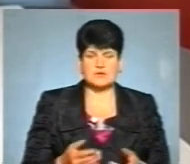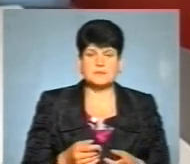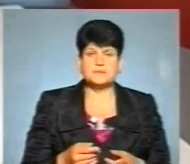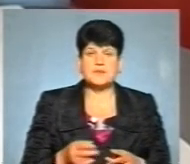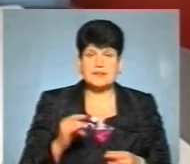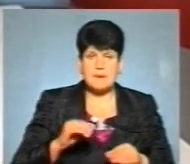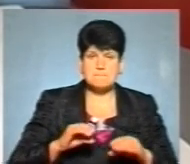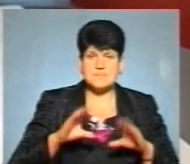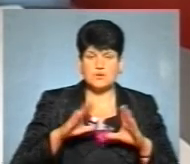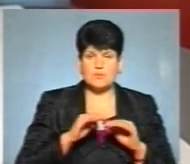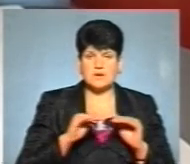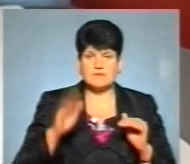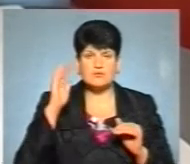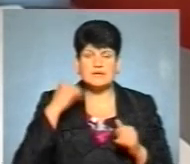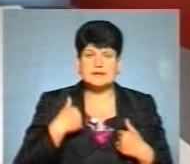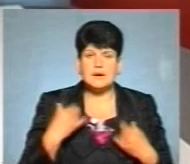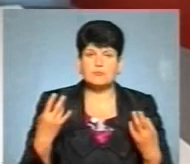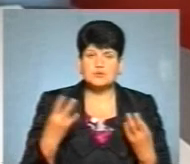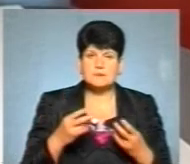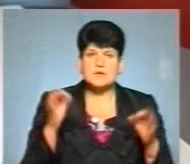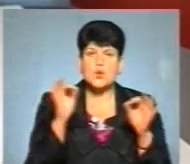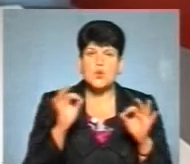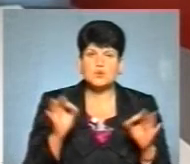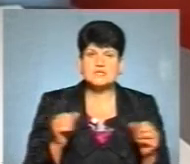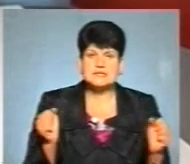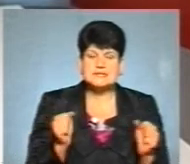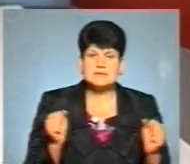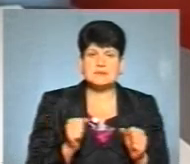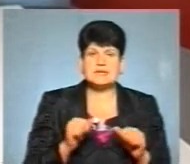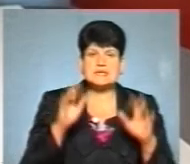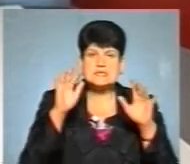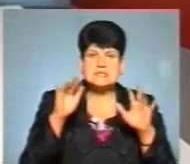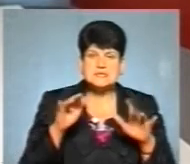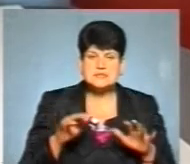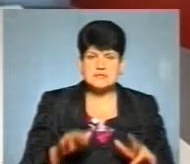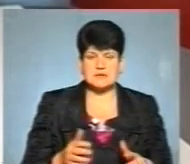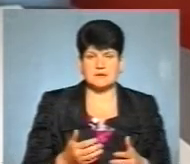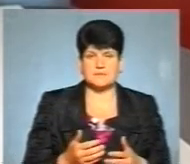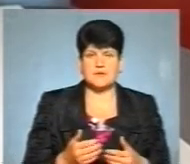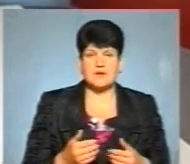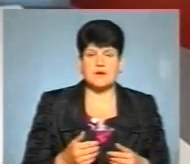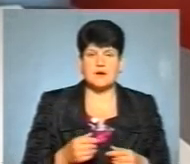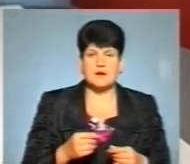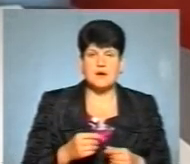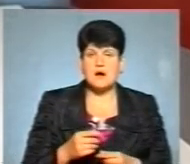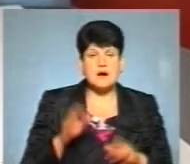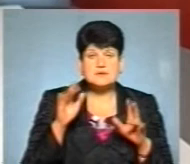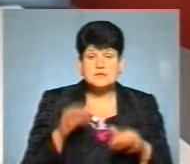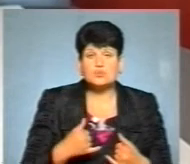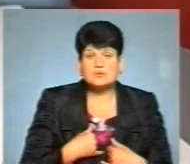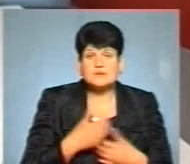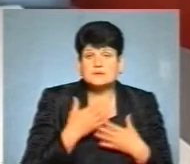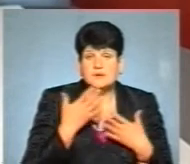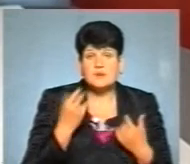на підйом рівня води. Нам потрібно осінні дощі і снігові, і сніг. Запаси снігу. Тоді снігу у нас не було. А снігу у нас вже